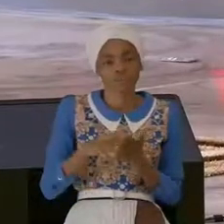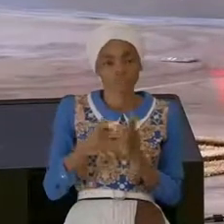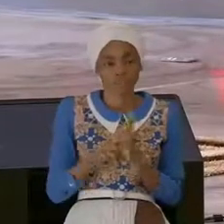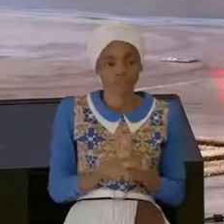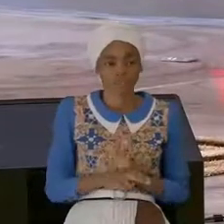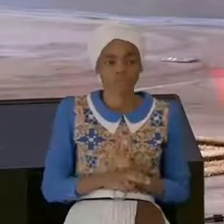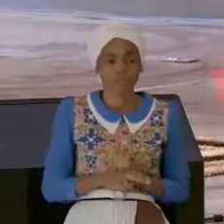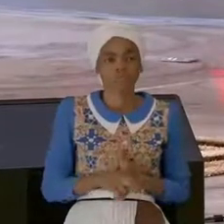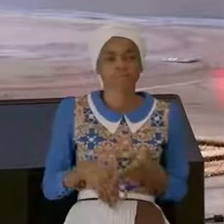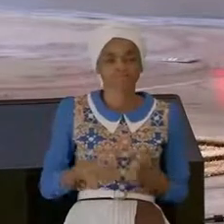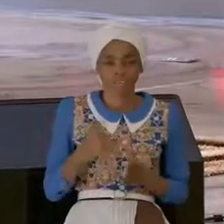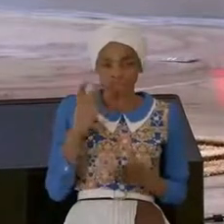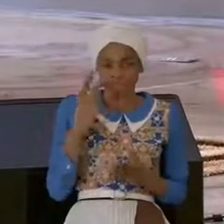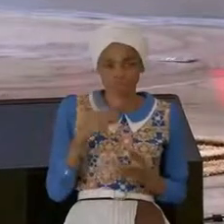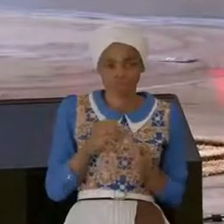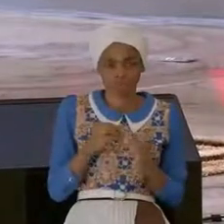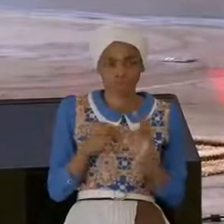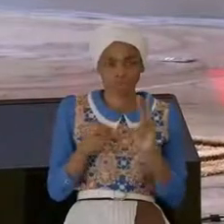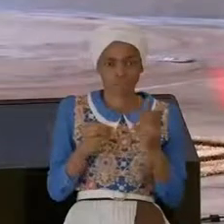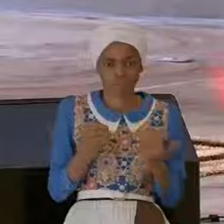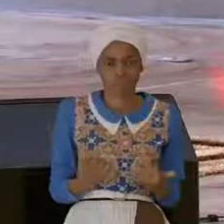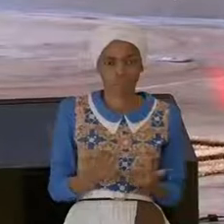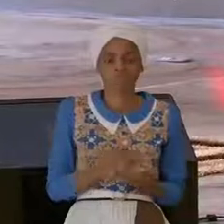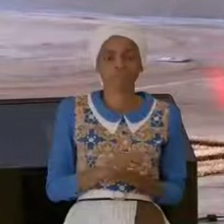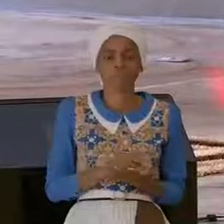justice. Voyons la deuxième partie ici.